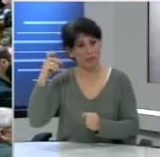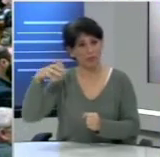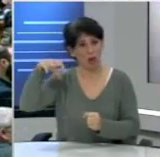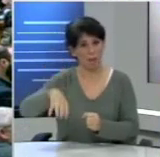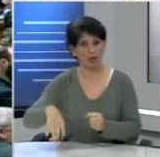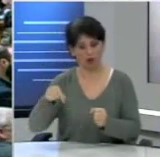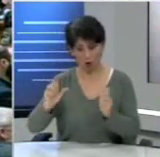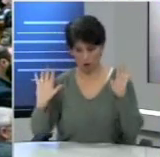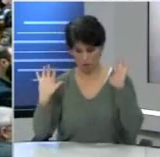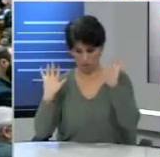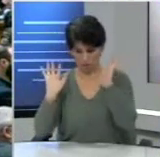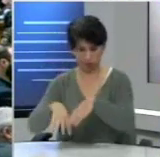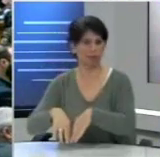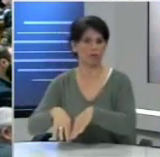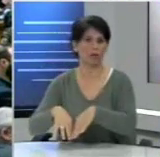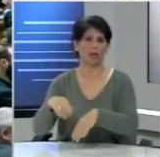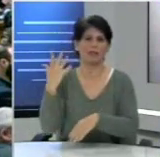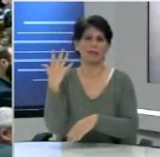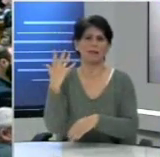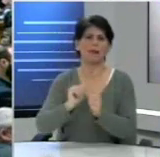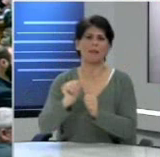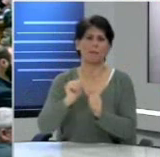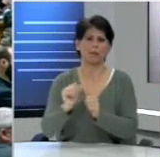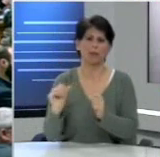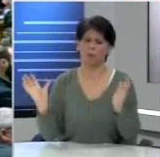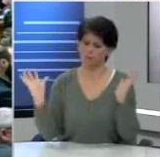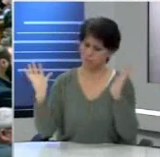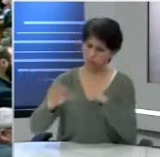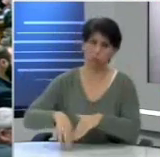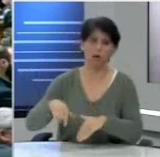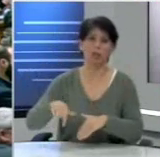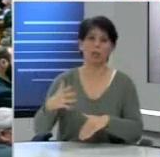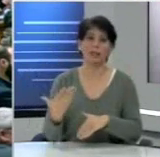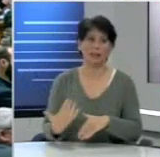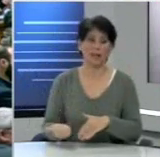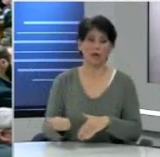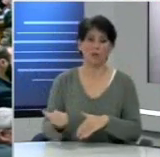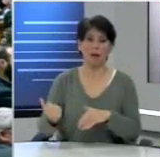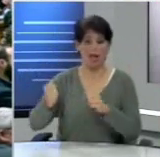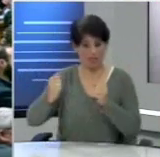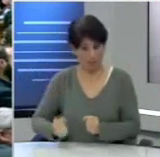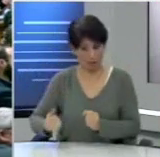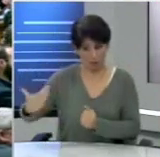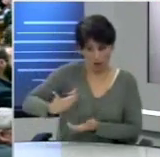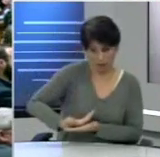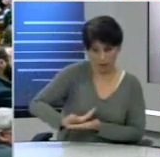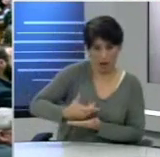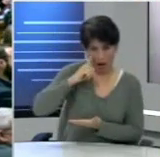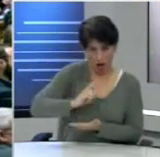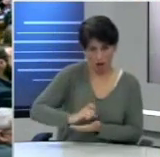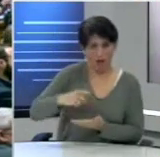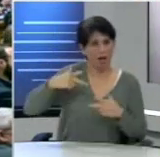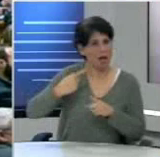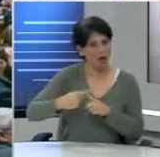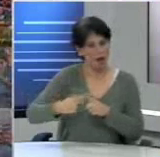περιόδους, γκρεμίζονται μέσα σε 5 μήνες, όχι γιατί έχουμε πια εδώ τους θεσμούς να μας το ζητάνε, η χώρα έχει βγει